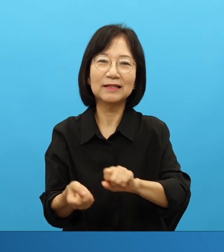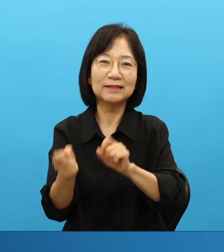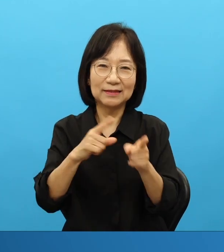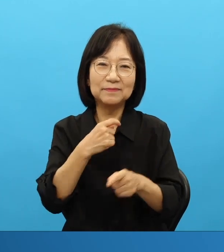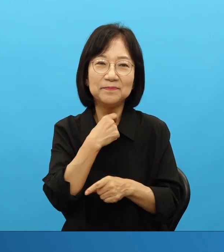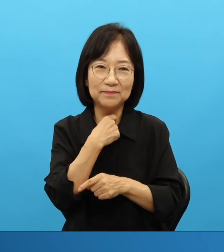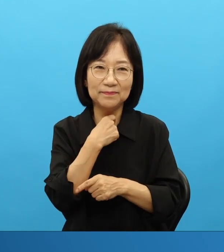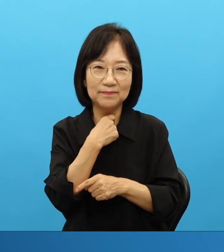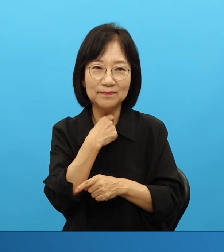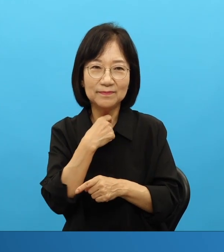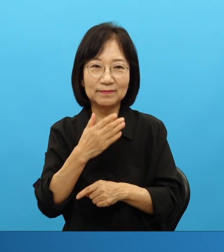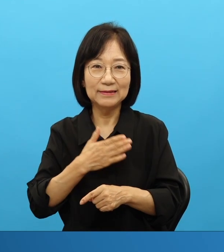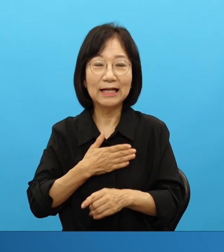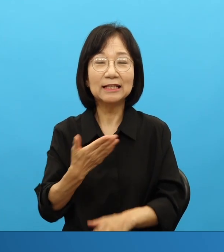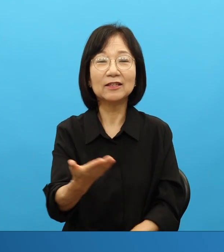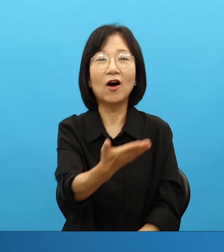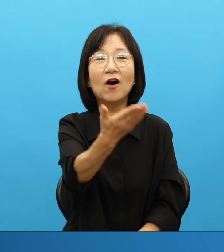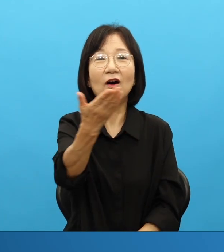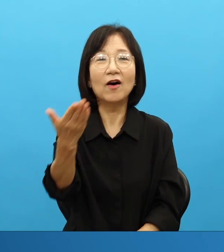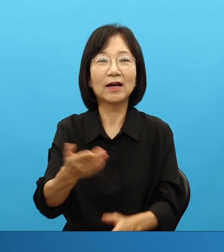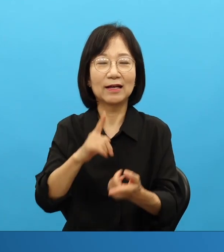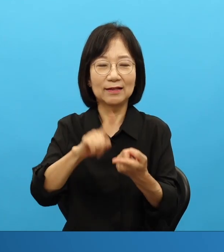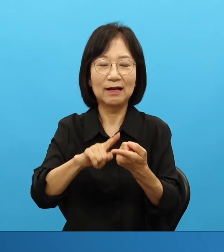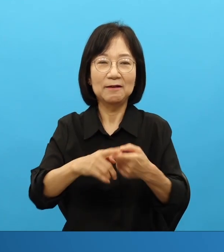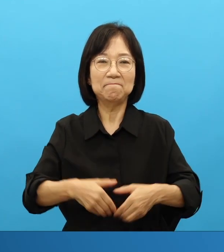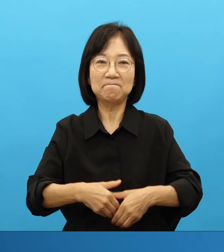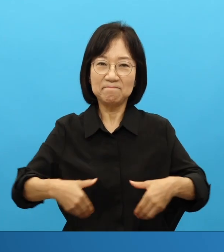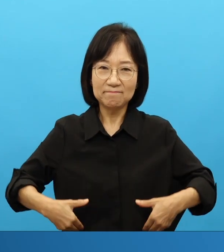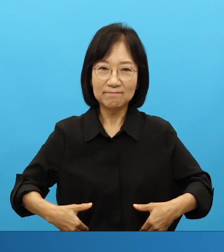살고자 함이라. 나는 너희를